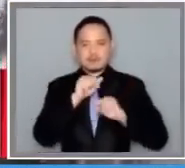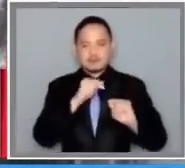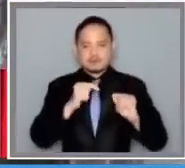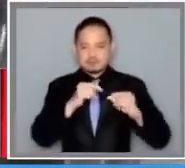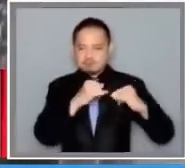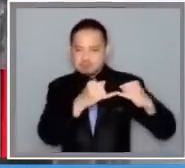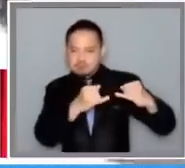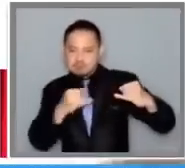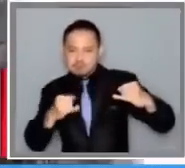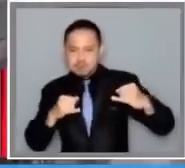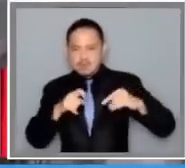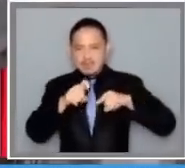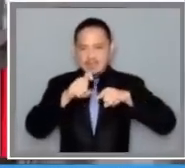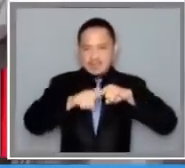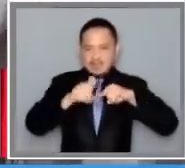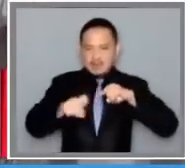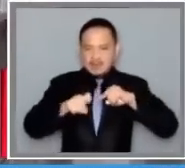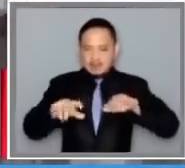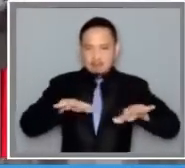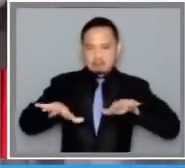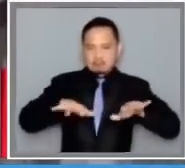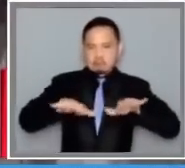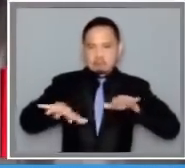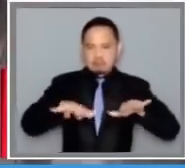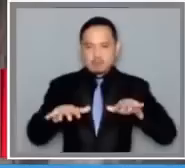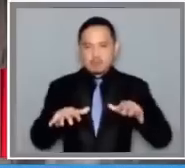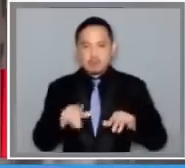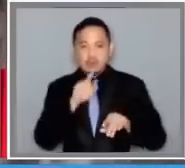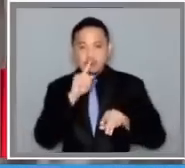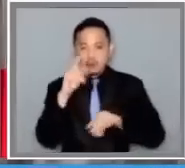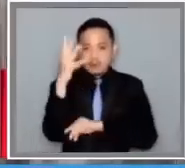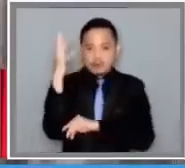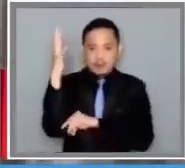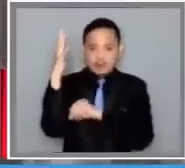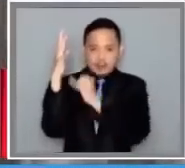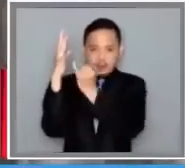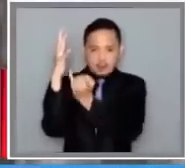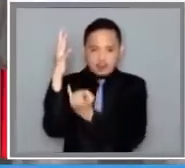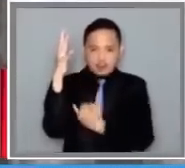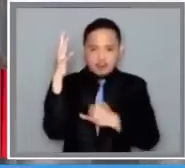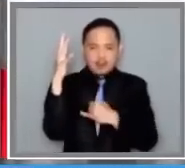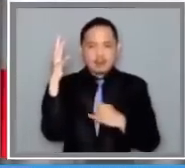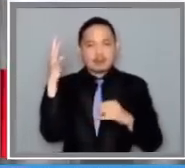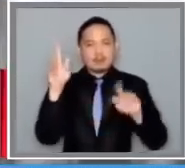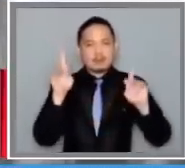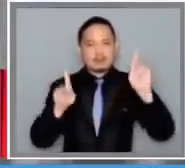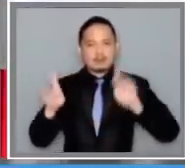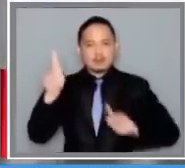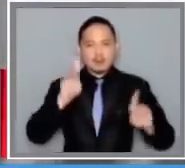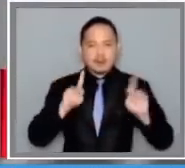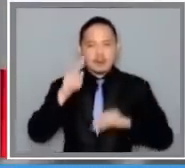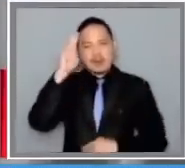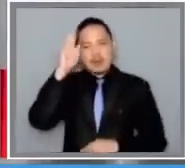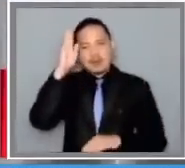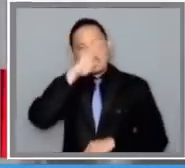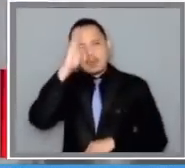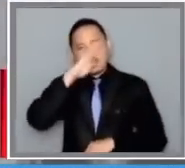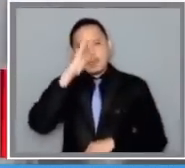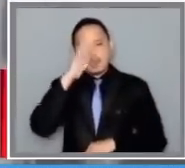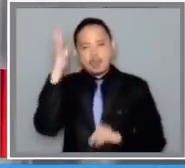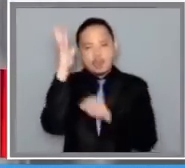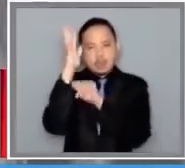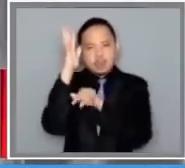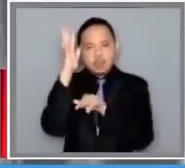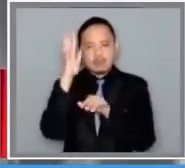kuryente, pinagmumulan ho yan ng mga sunog. Hindi ba? Kaya talaga hong dapat hindi ganyan ang itsura. Di ba?